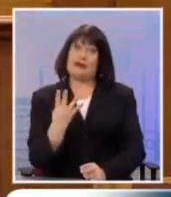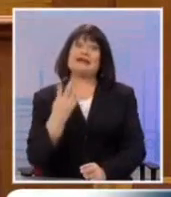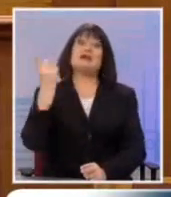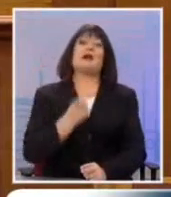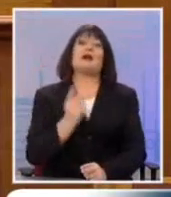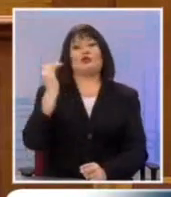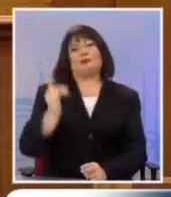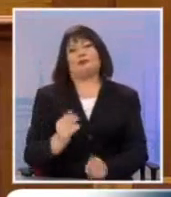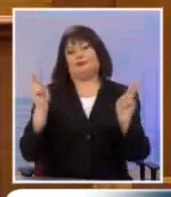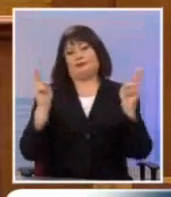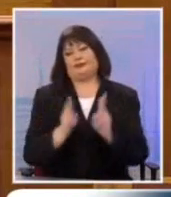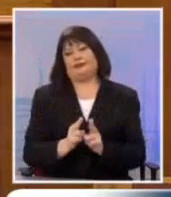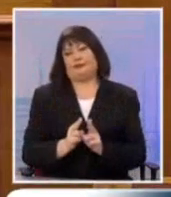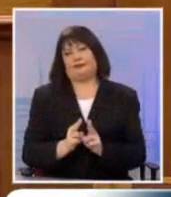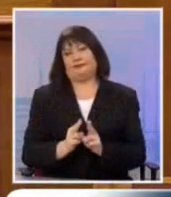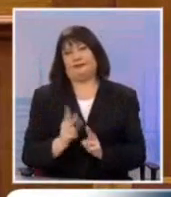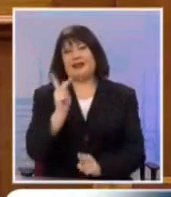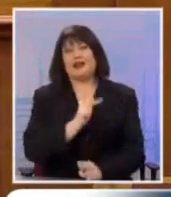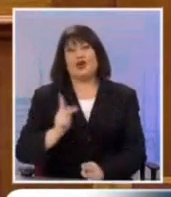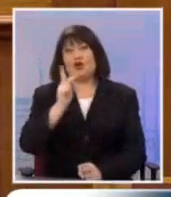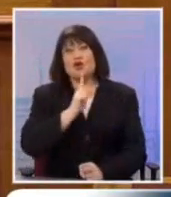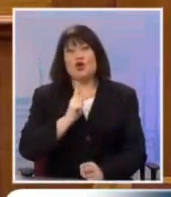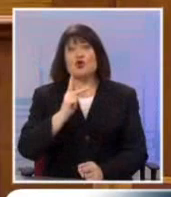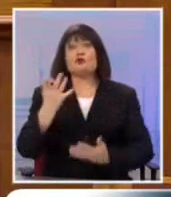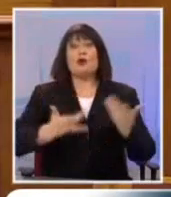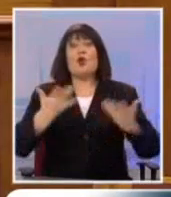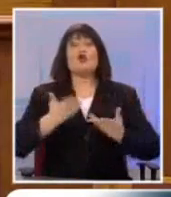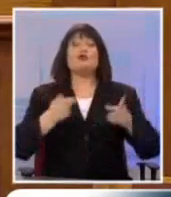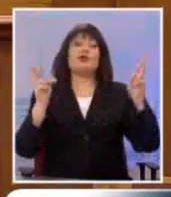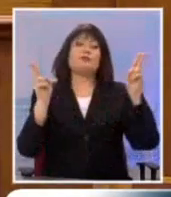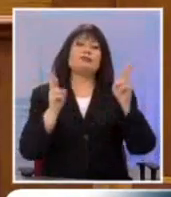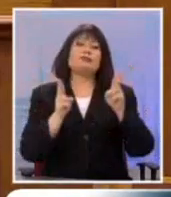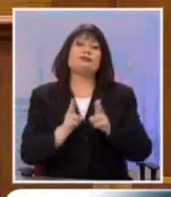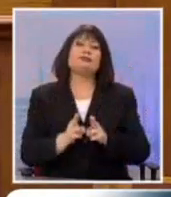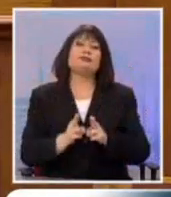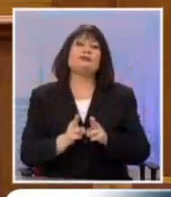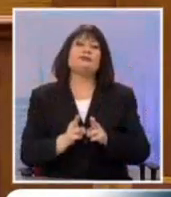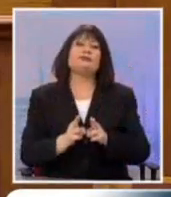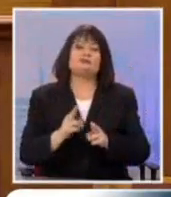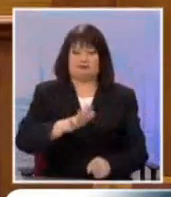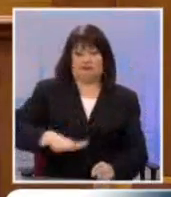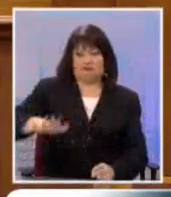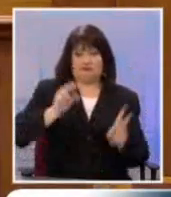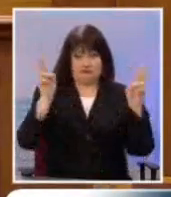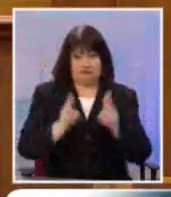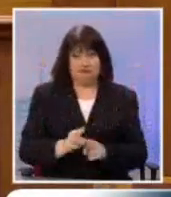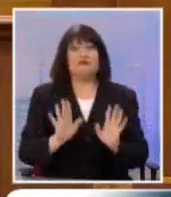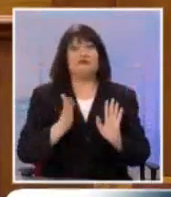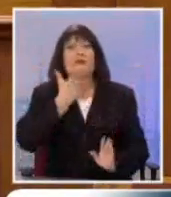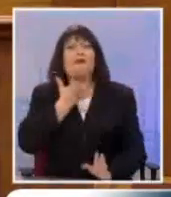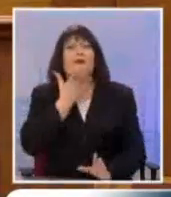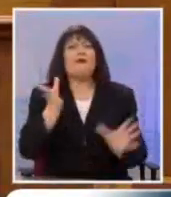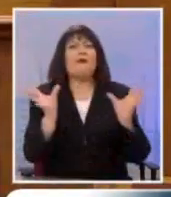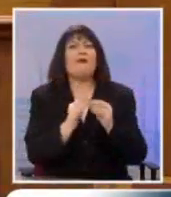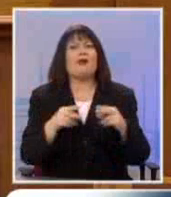25,4%. Μειώνεται το κοινωνικό κομμάτι του προϋπολογισμού. Αλλά δεν μειώνεται ο προϋπολογισμός παντού. Κοιτάξτε τις δαπάνες του